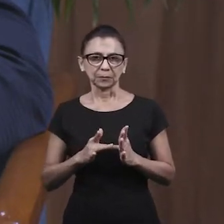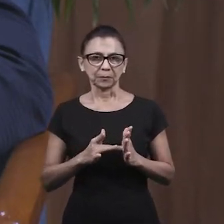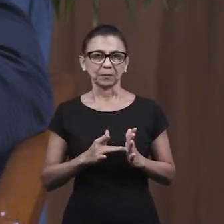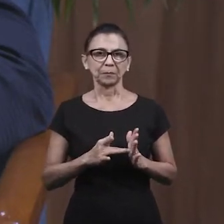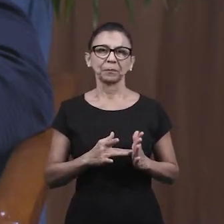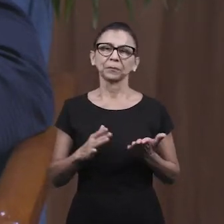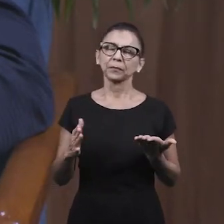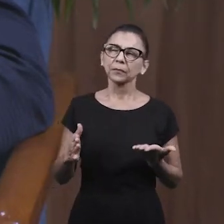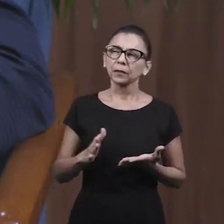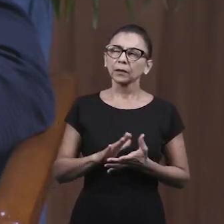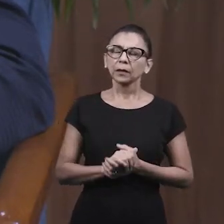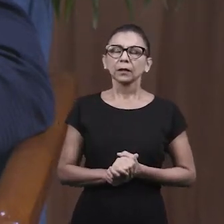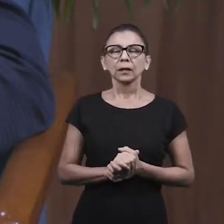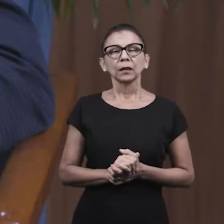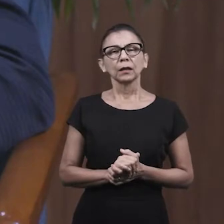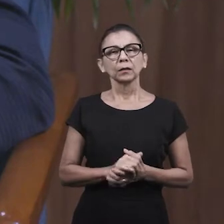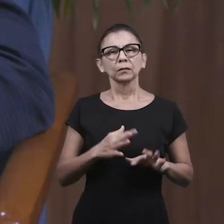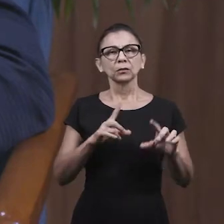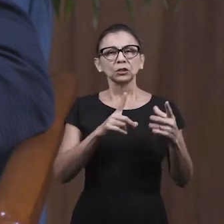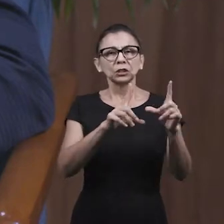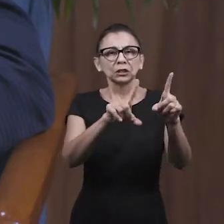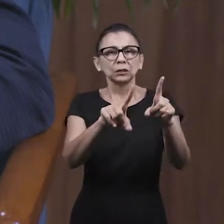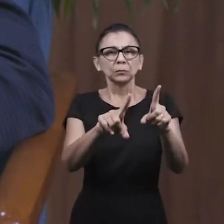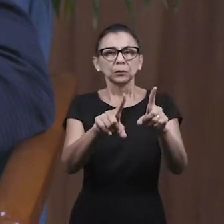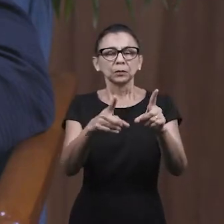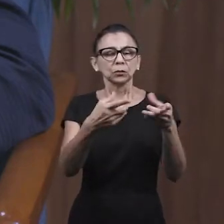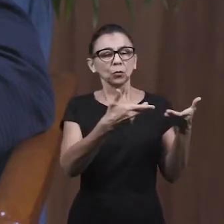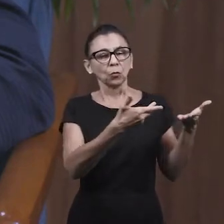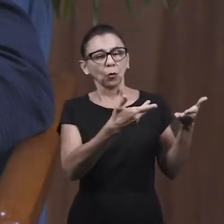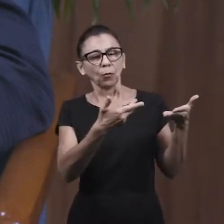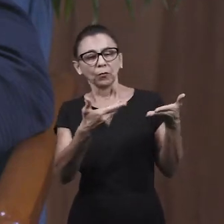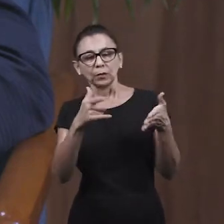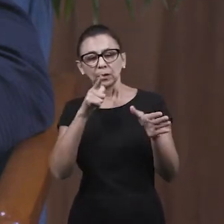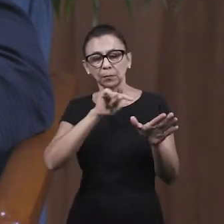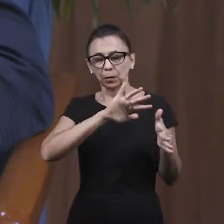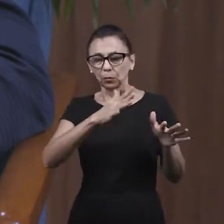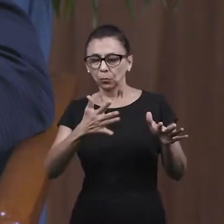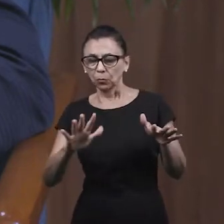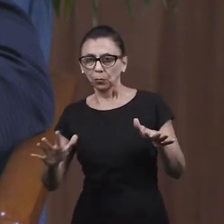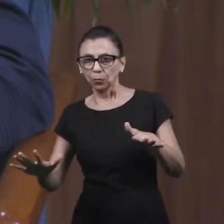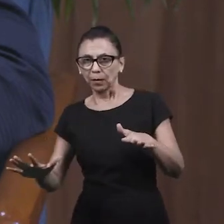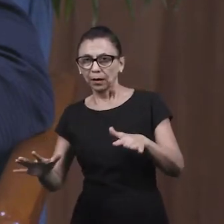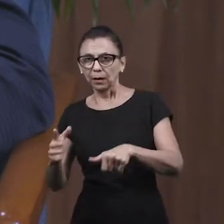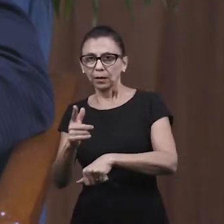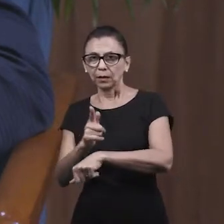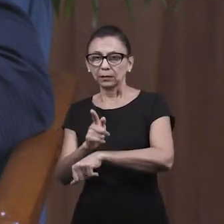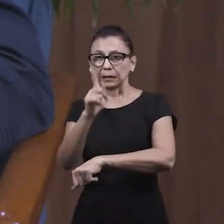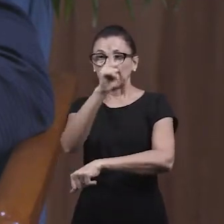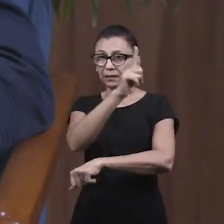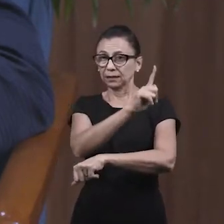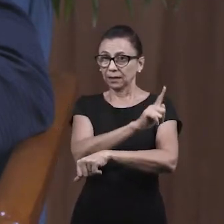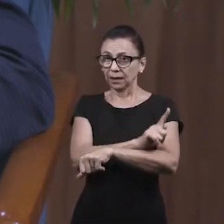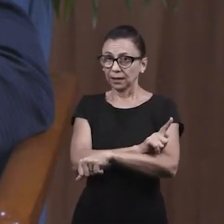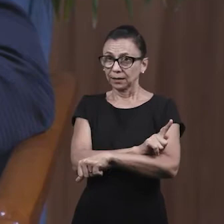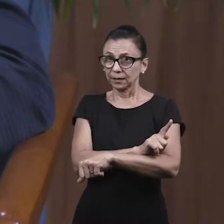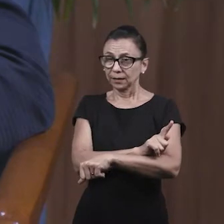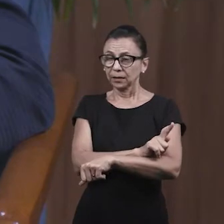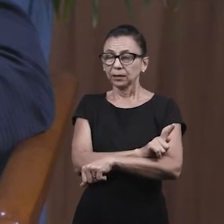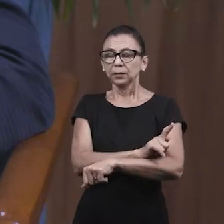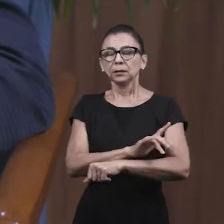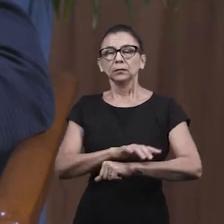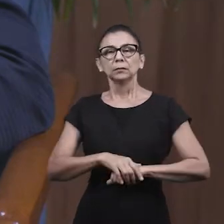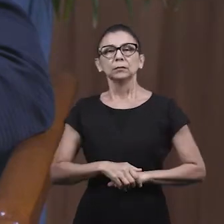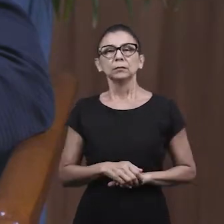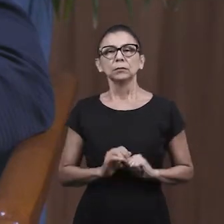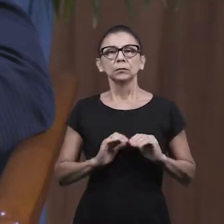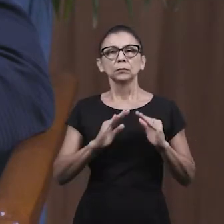pour aider un peu à ceux qui assistent, qui peut-être ne savent pas encore, Jésus invite les disciples pour traverser la mer de la Galilée. Il y a eu